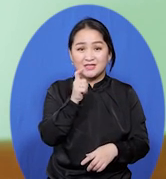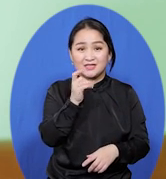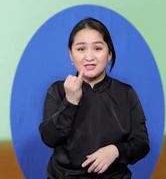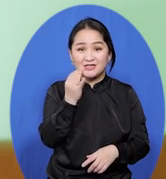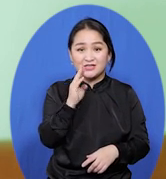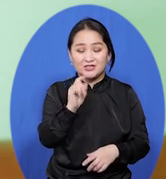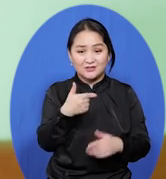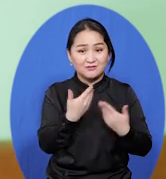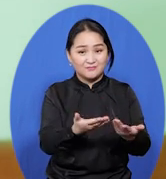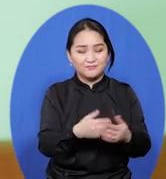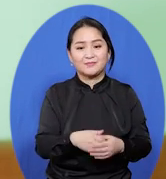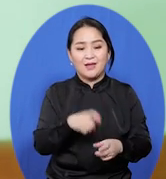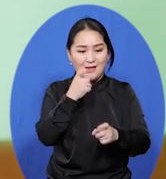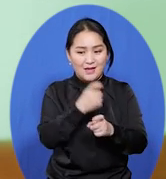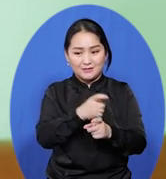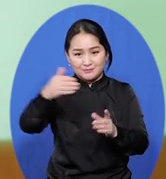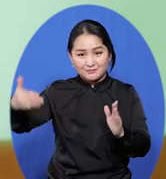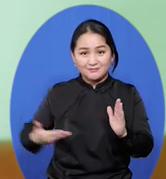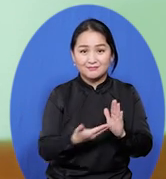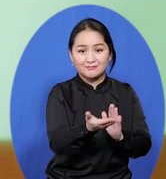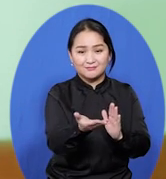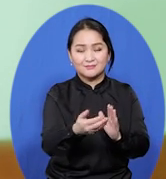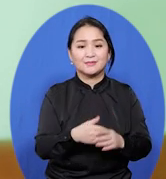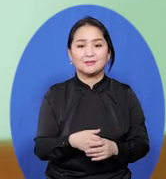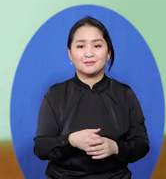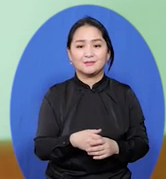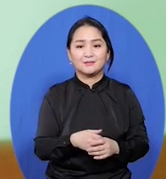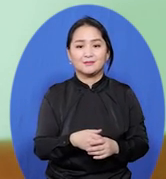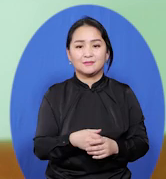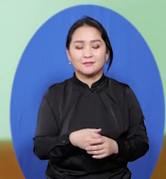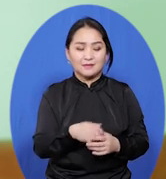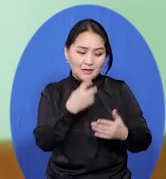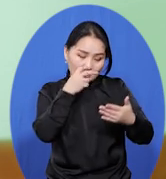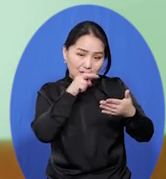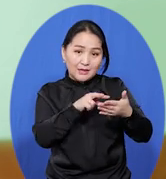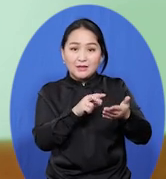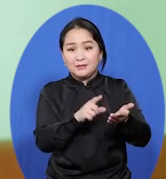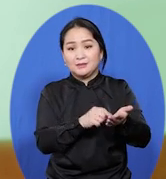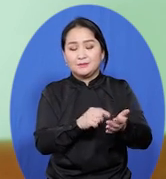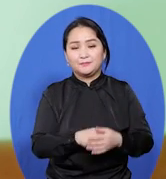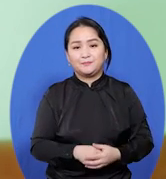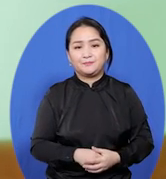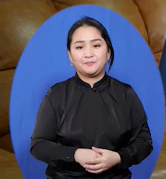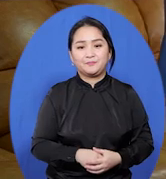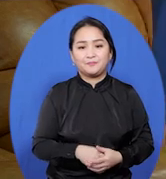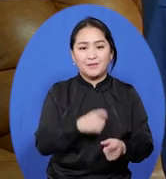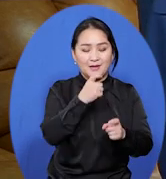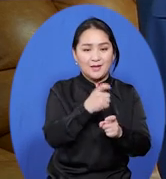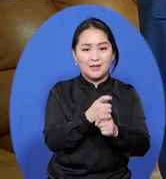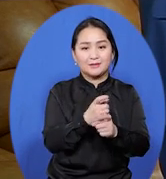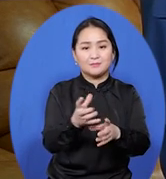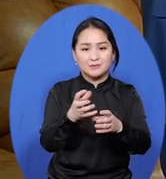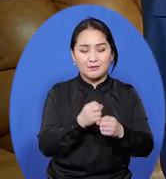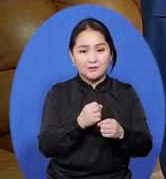ишгийн мөнгө чинь бас л энэ халамжийн сангаар дамжиж орж ирж байгаа. Инхлэр энийг бол бас заагтай харах юмнууд бол байгаа. Дээрэс нь халамж